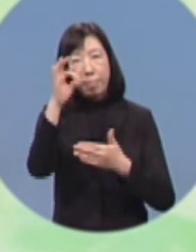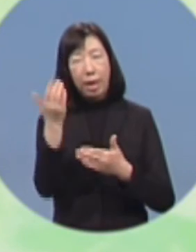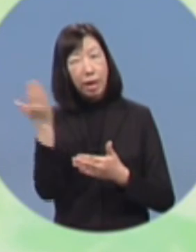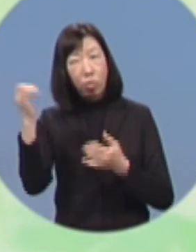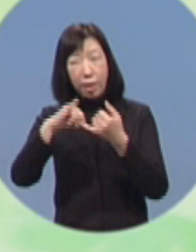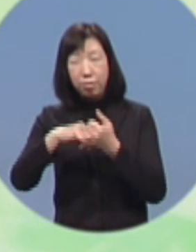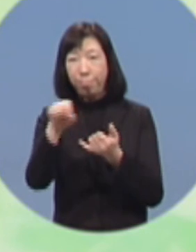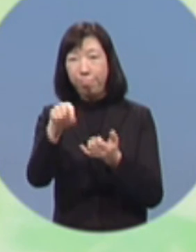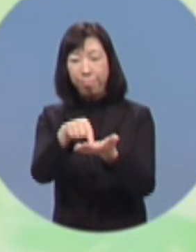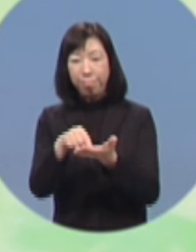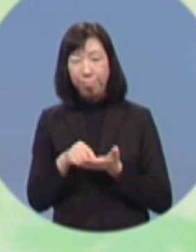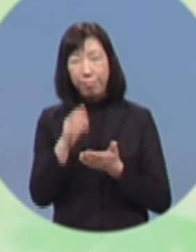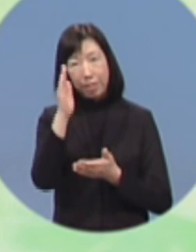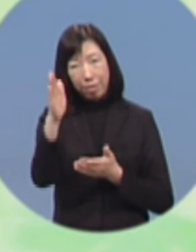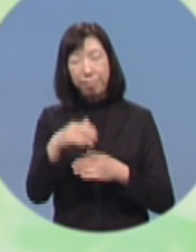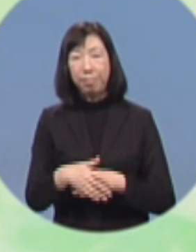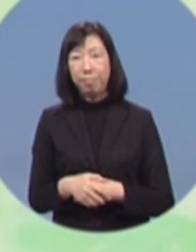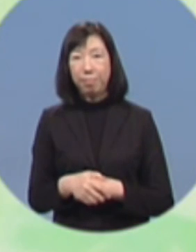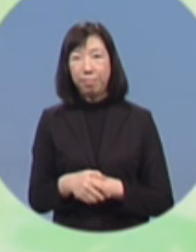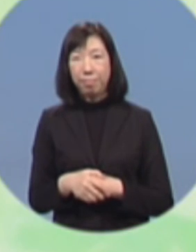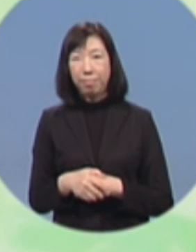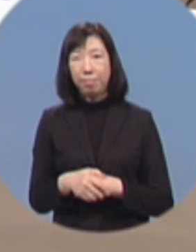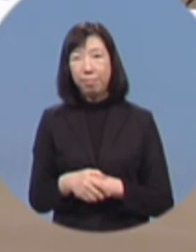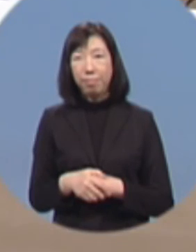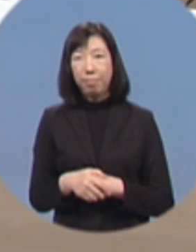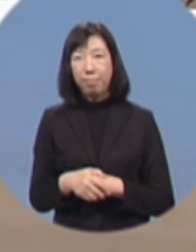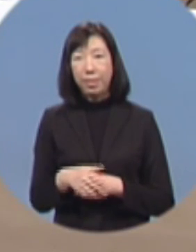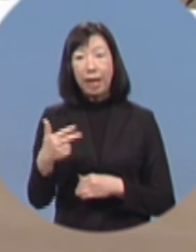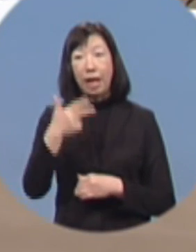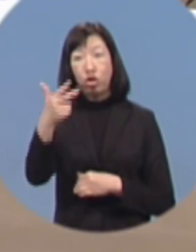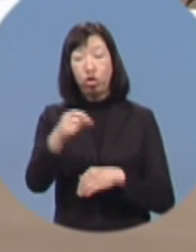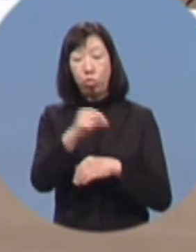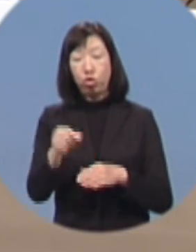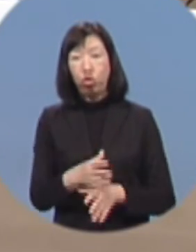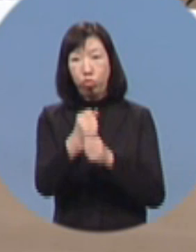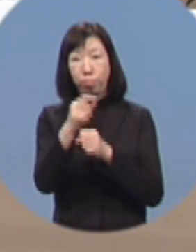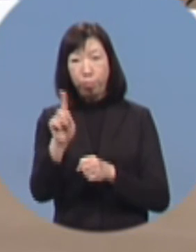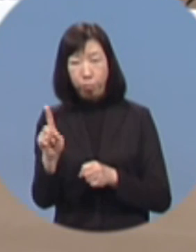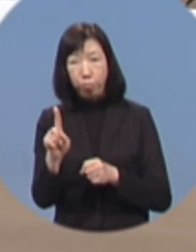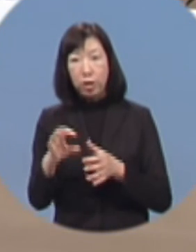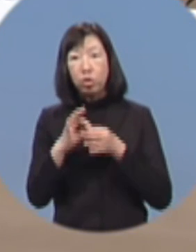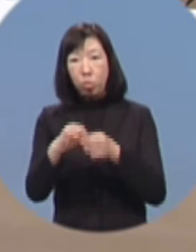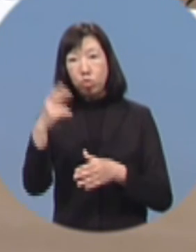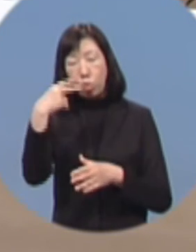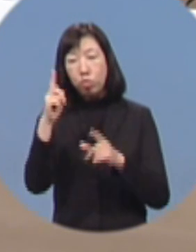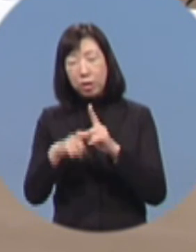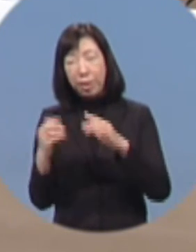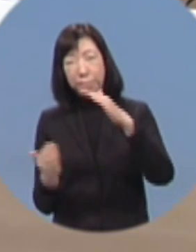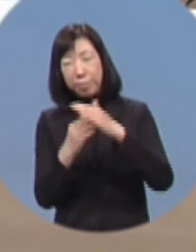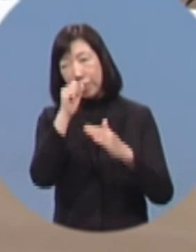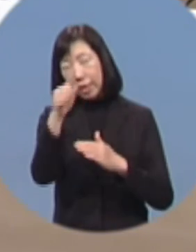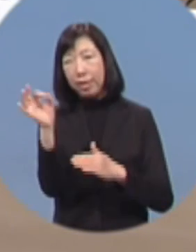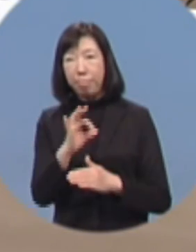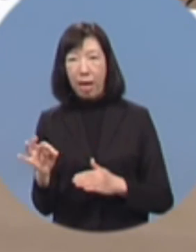想を必ずお書き添えの上ご応募ください。来週の特集は俗食の千葉の一品と